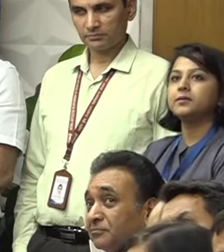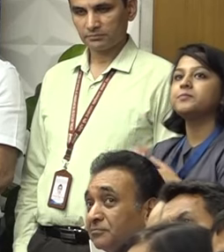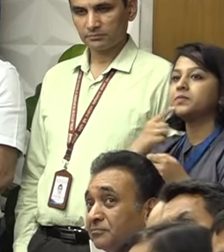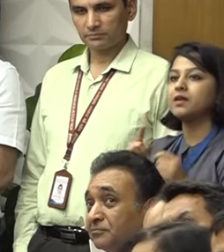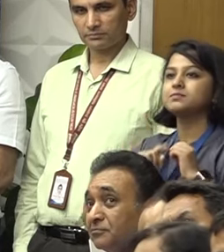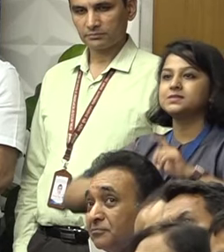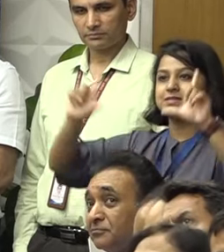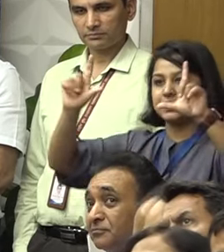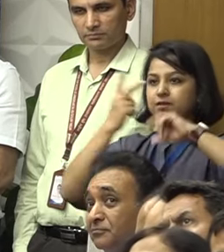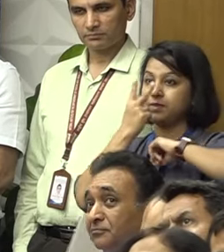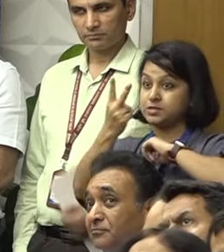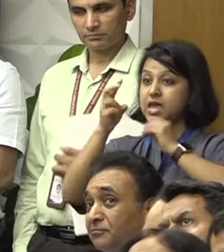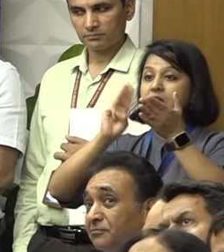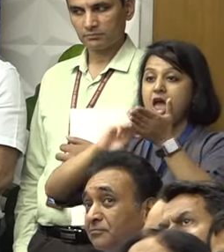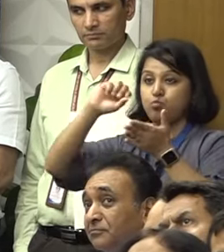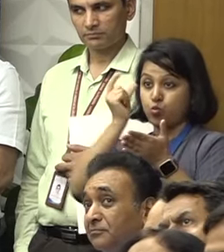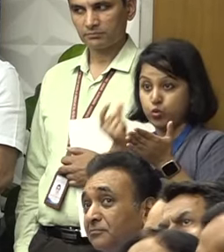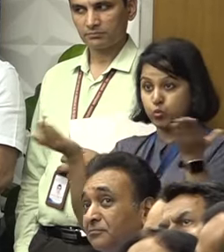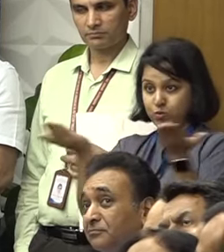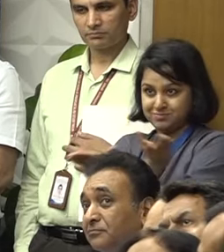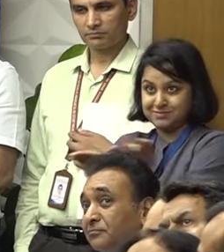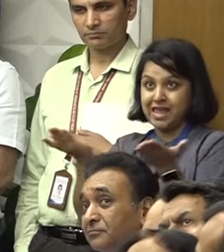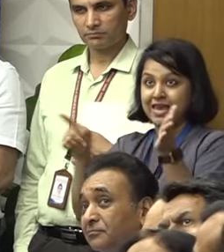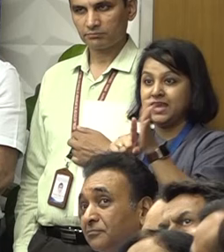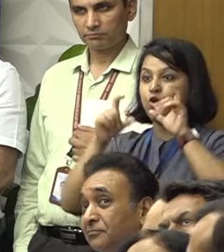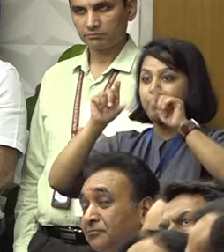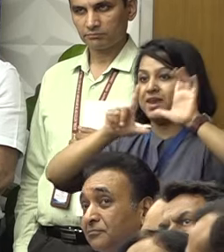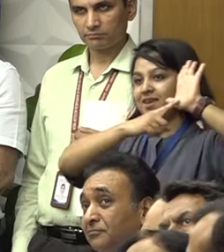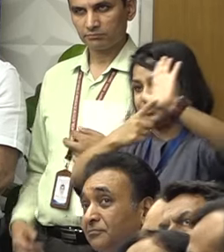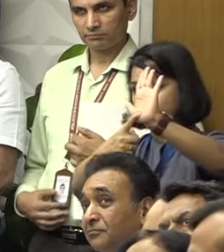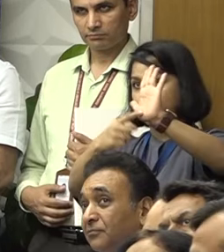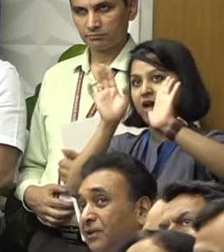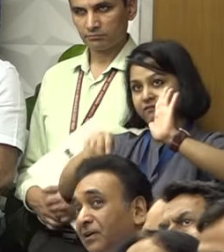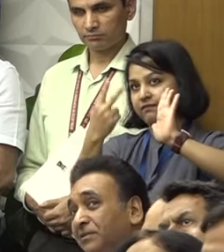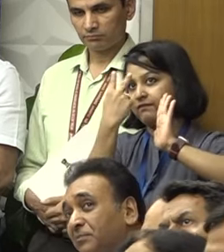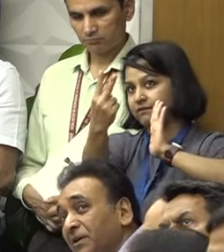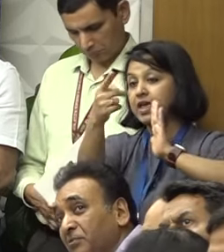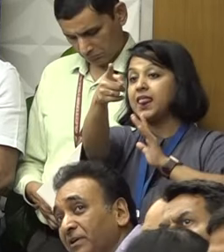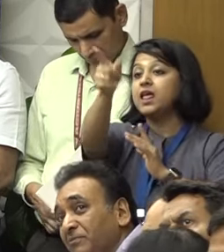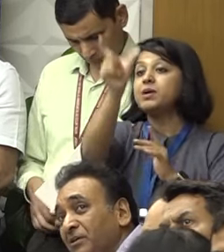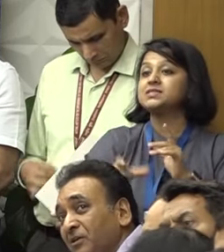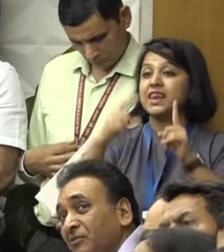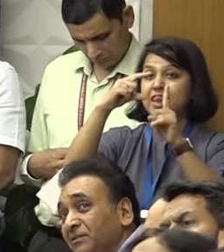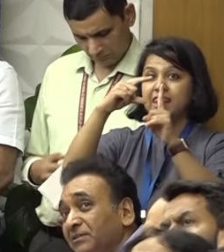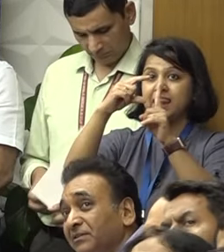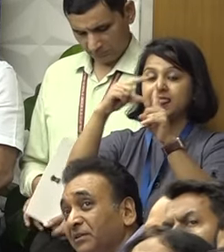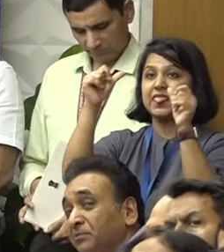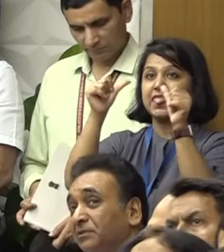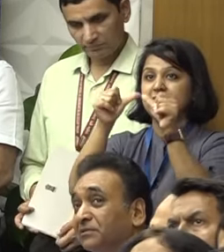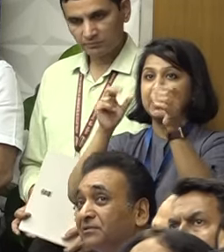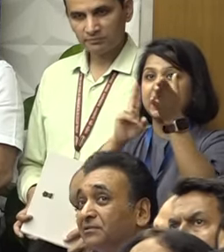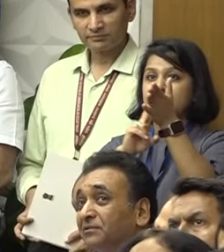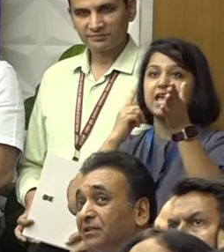आप स्क्रीन पर देख पा रहे हैं एमओयू साइन, एमओयू की कॉपीज यहाँ दर्शाई जा रही है। दानिश अपने आप को कैमरा ऑन कर सकते